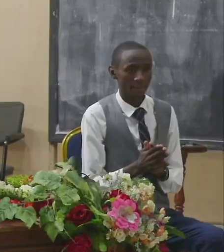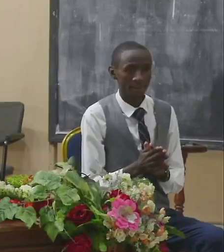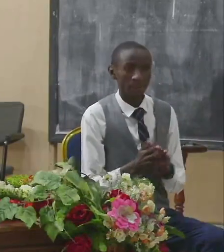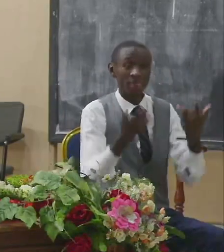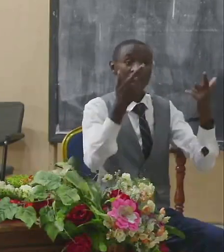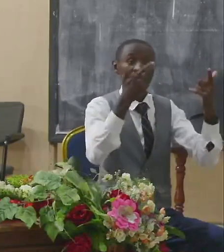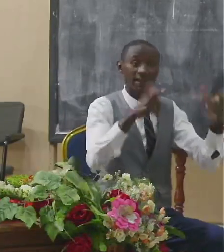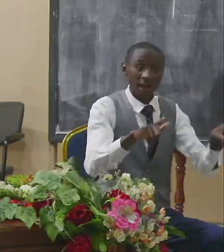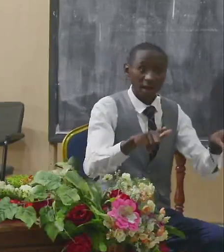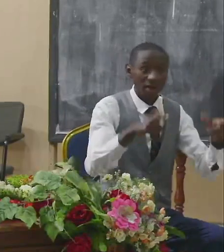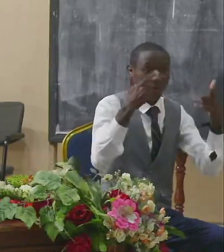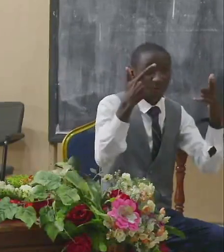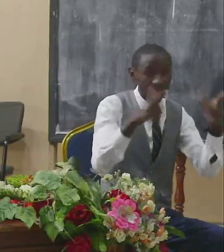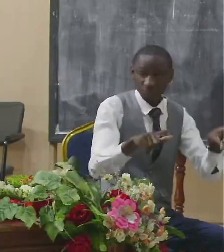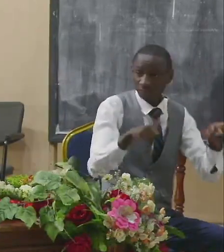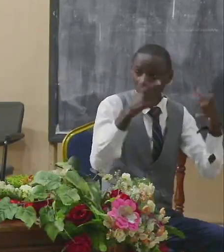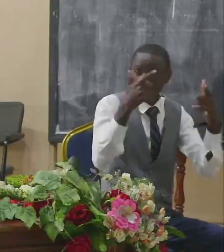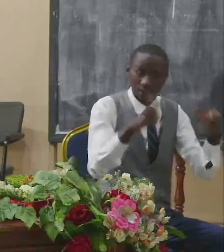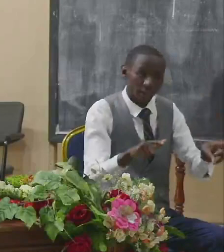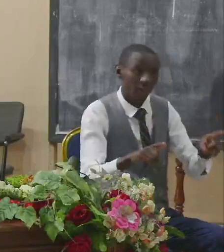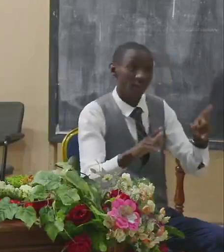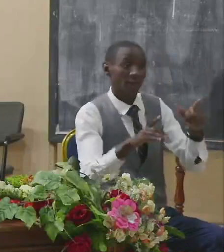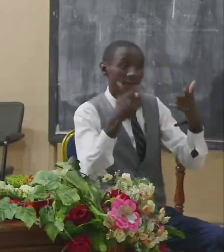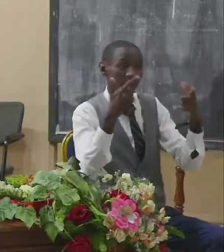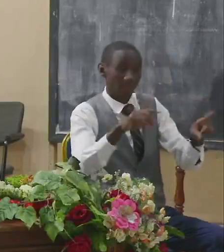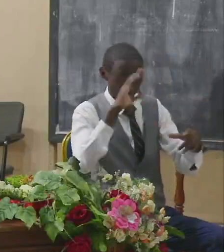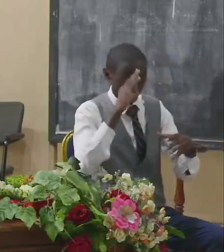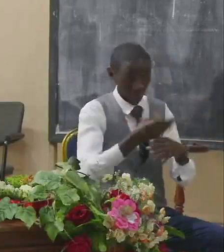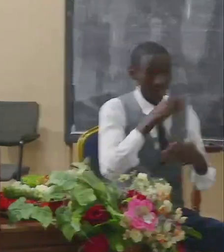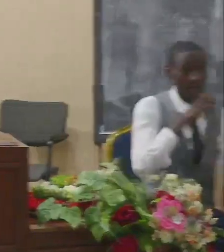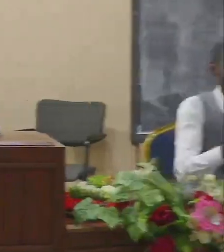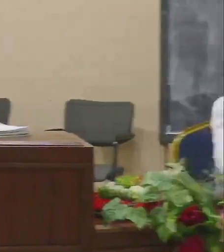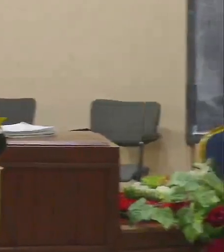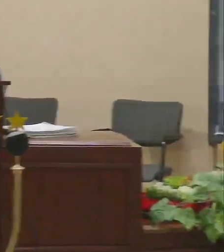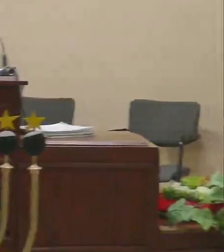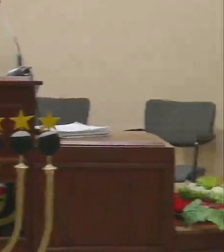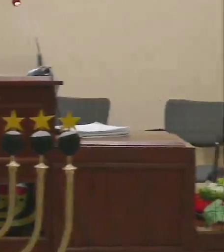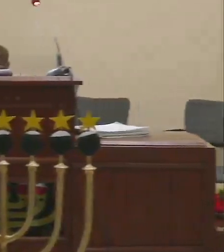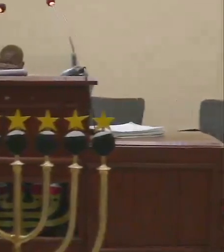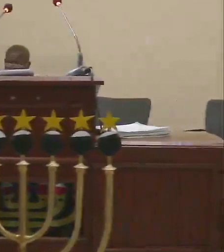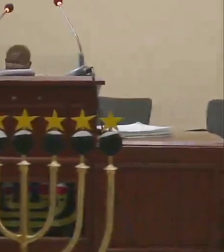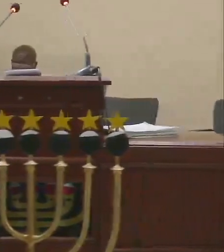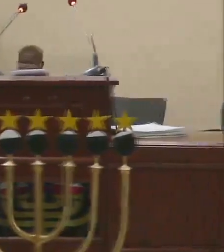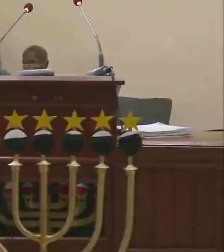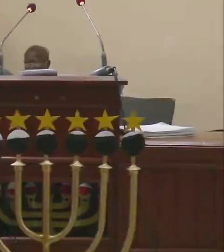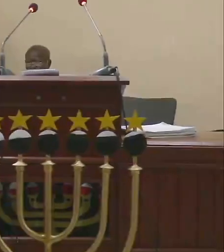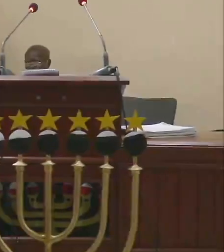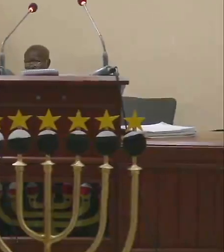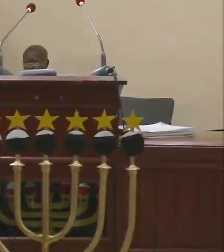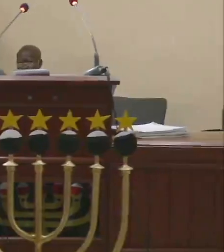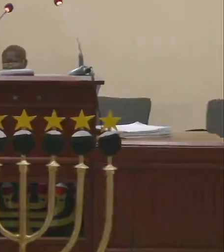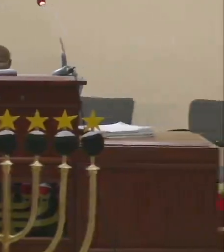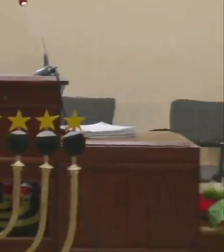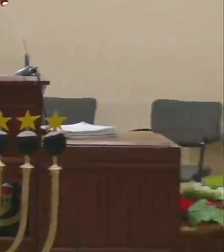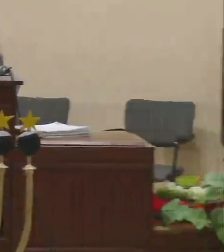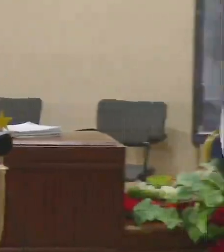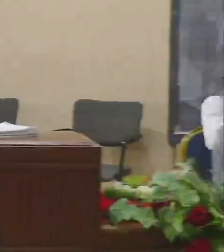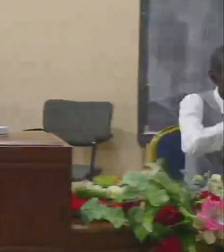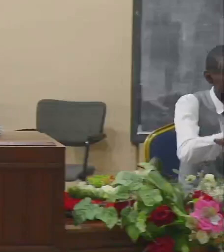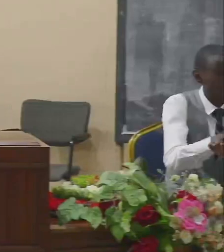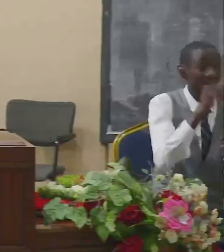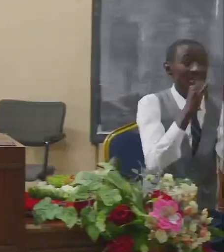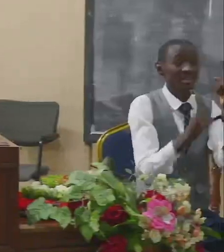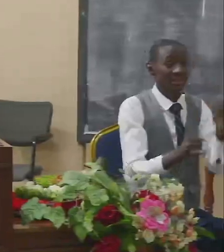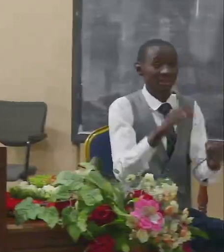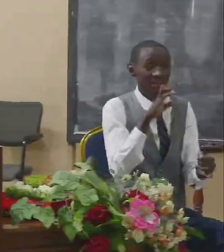Quand les deux sont là. Wakati le mbili iko pale Mungu atatenda kabisa. C'est pourquoi. Njo maana. Même ce soir. Hata jioni ya leo. Si tu es